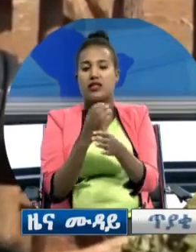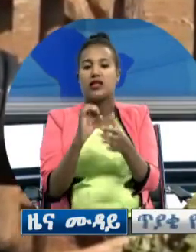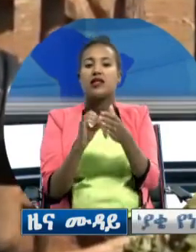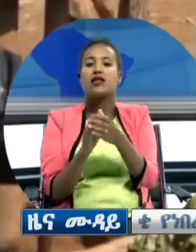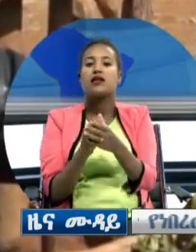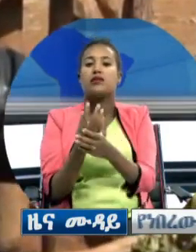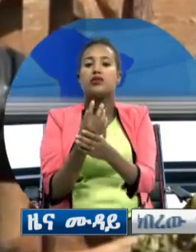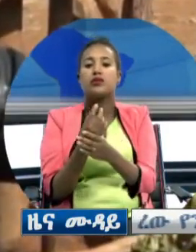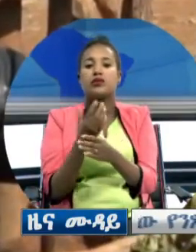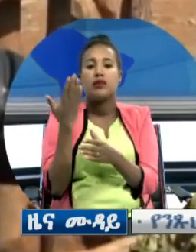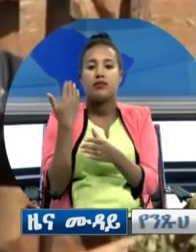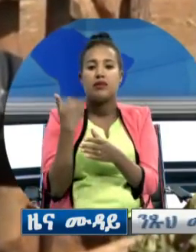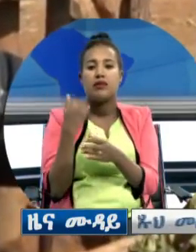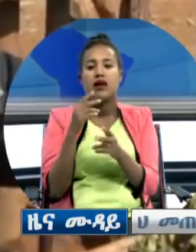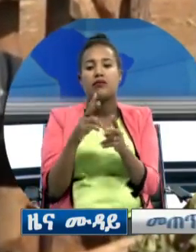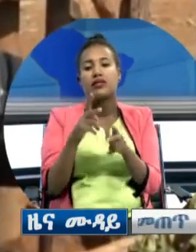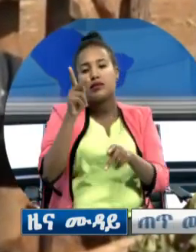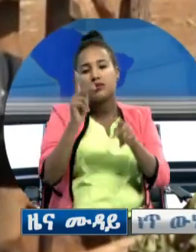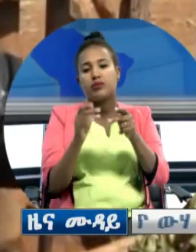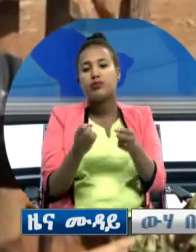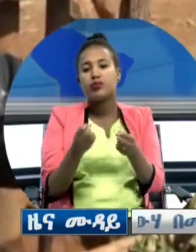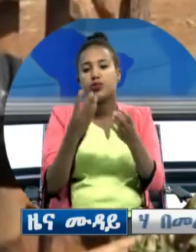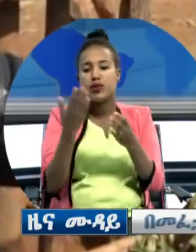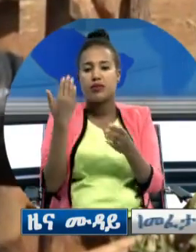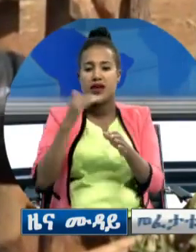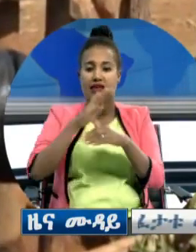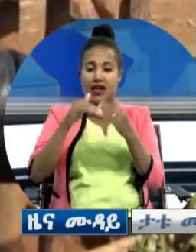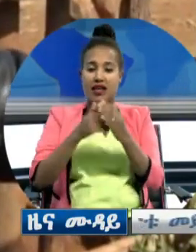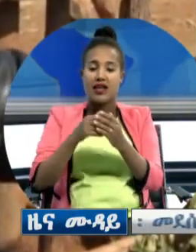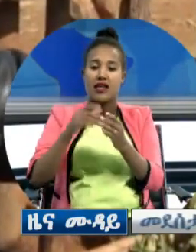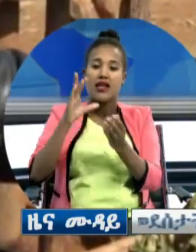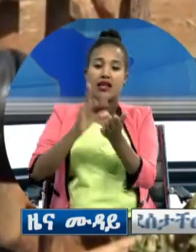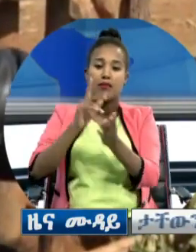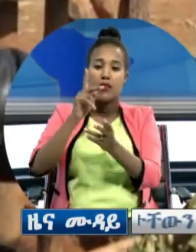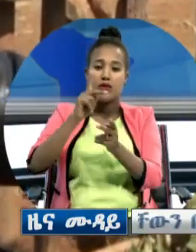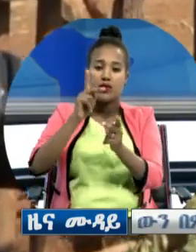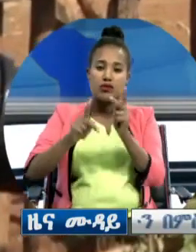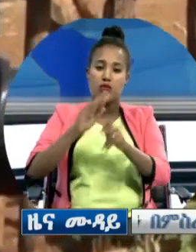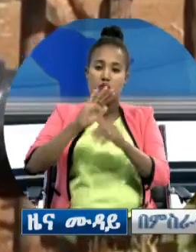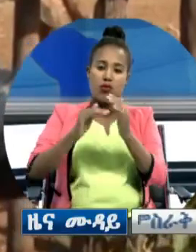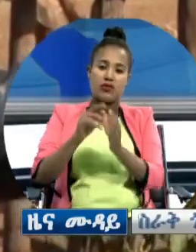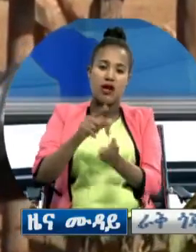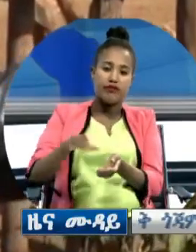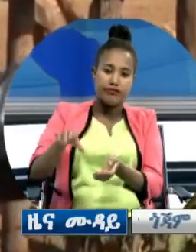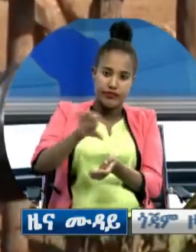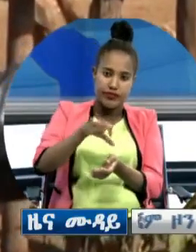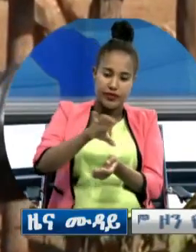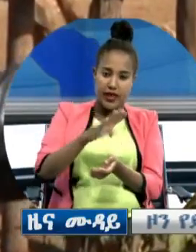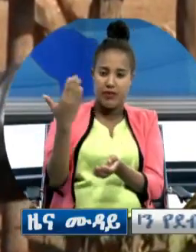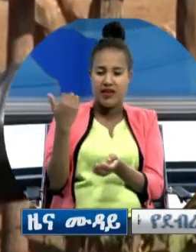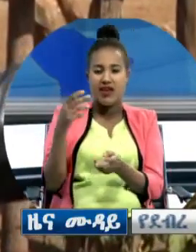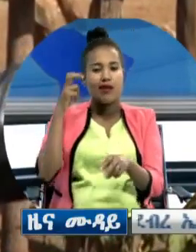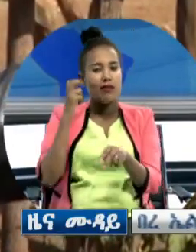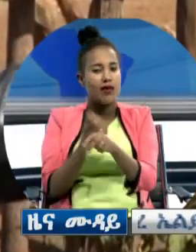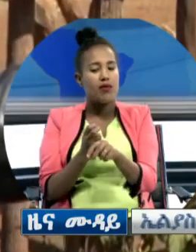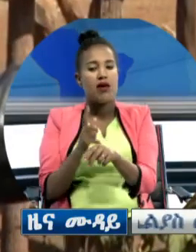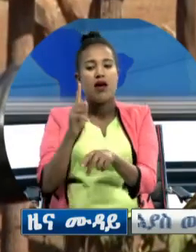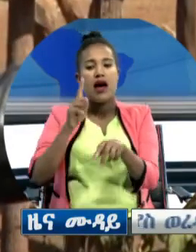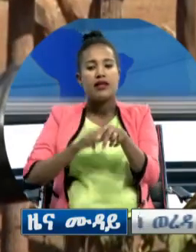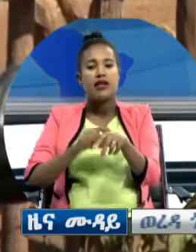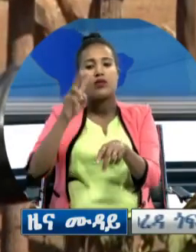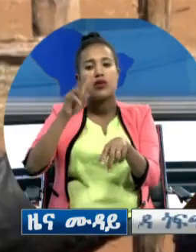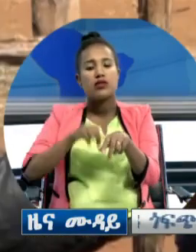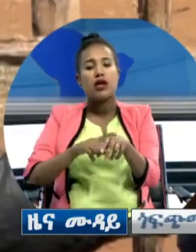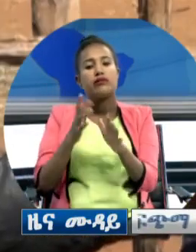ነበር። በጣም ህዝብ ይበዛበታል። አጠቃላይ የከተማው ህዝብ ዛ ነው የሚቀዳ። አስቸጋሪ ነው። ከአንድ ሰዓት ሁለት ሰዓት ድረስ